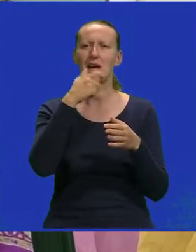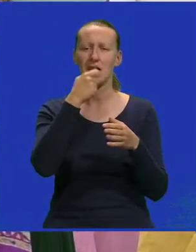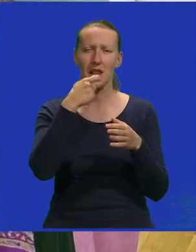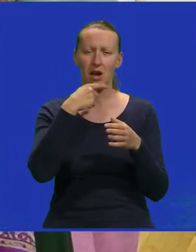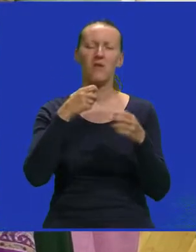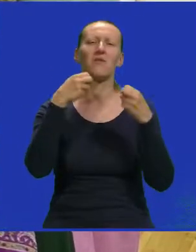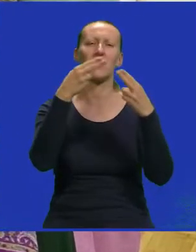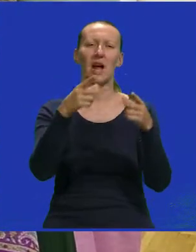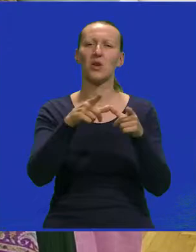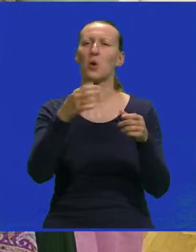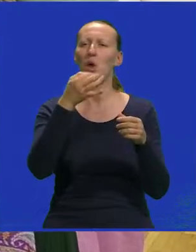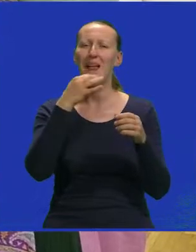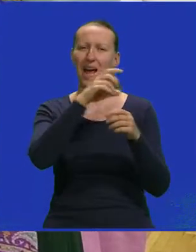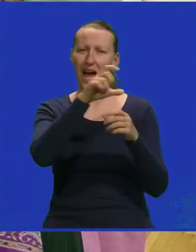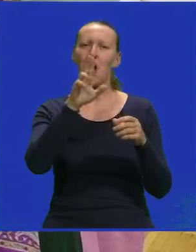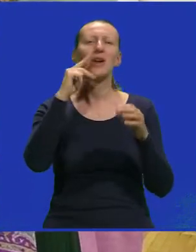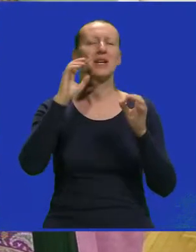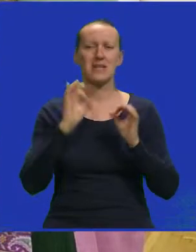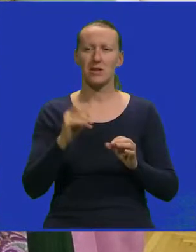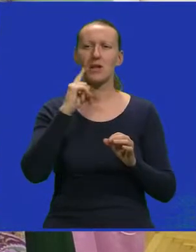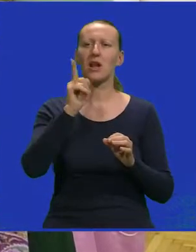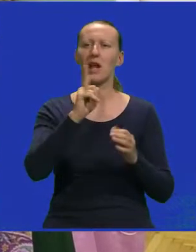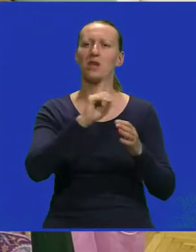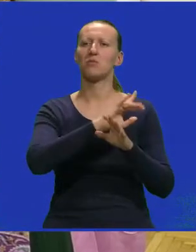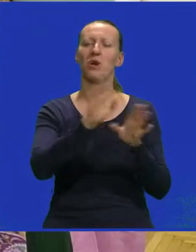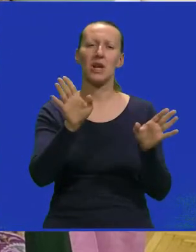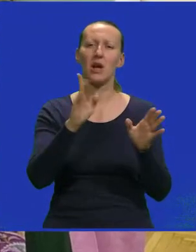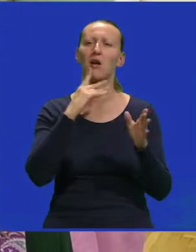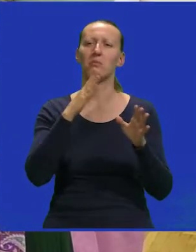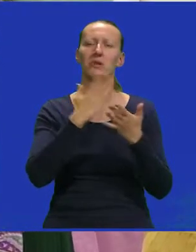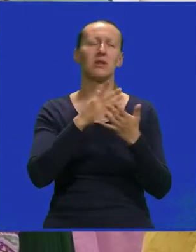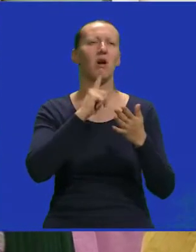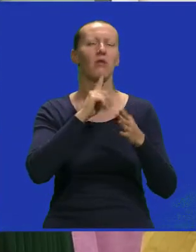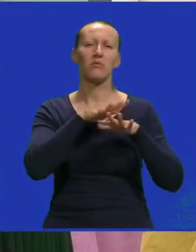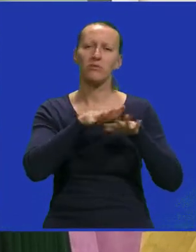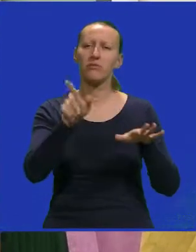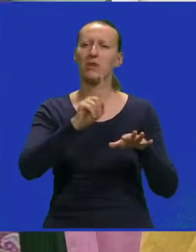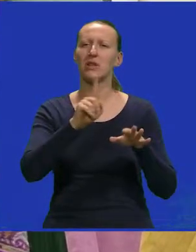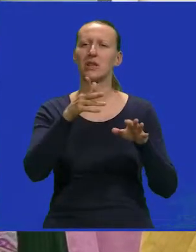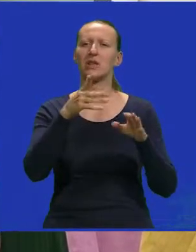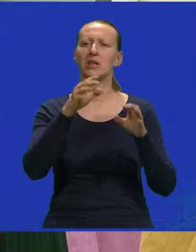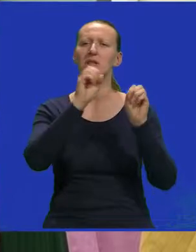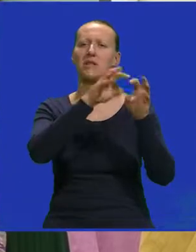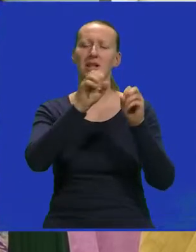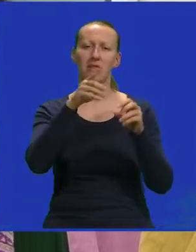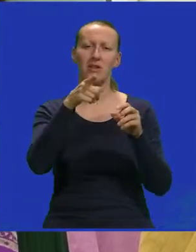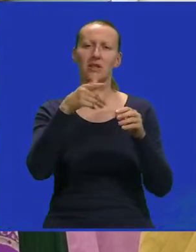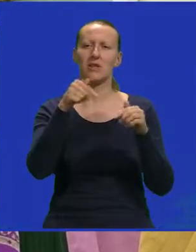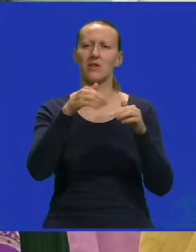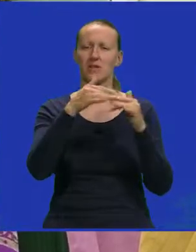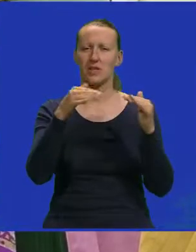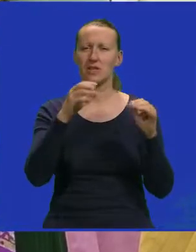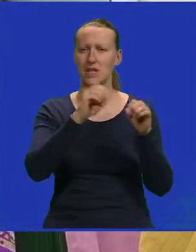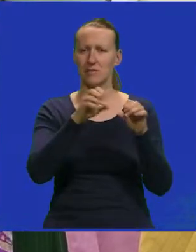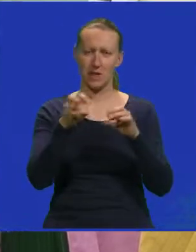lijekove, vratiti u ljekarnu i onda smo sigurni znači da nećemo ni na koji način zagaditi čak ni tijelo odlagališta sa, tim, sa tom